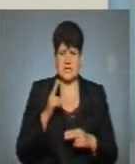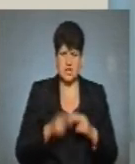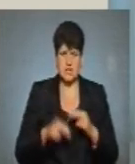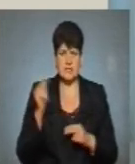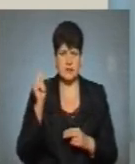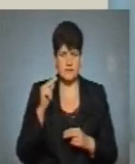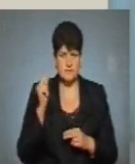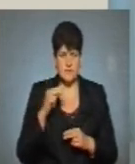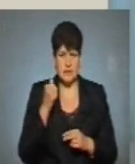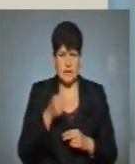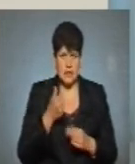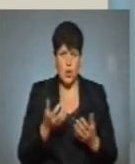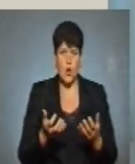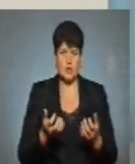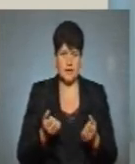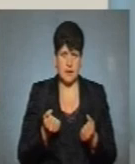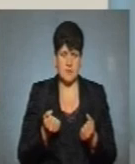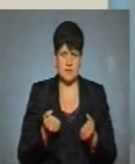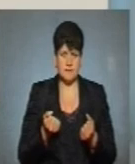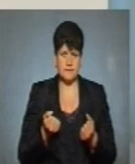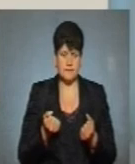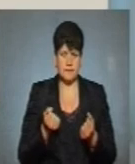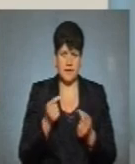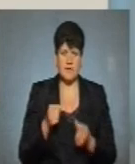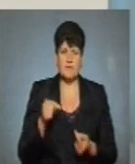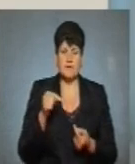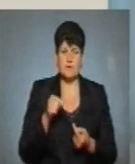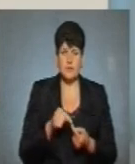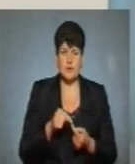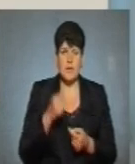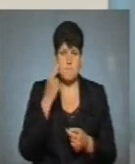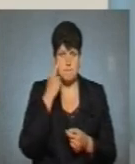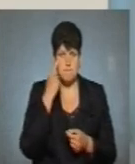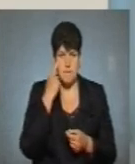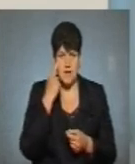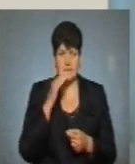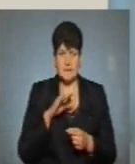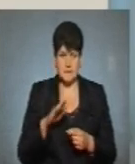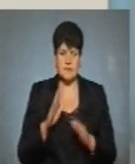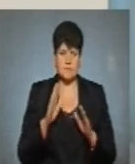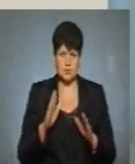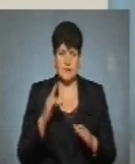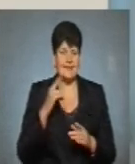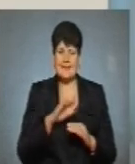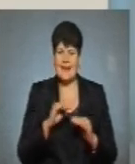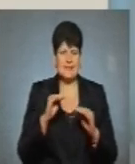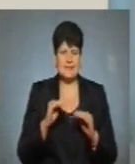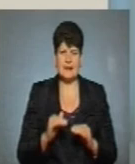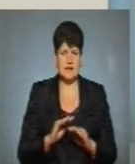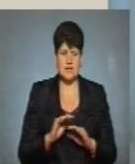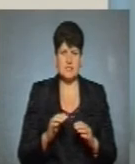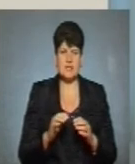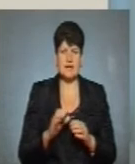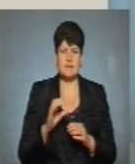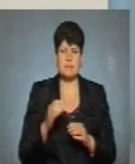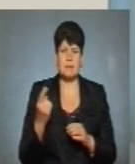рік, отримали відповідні бали, діти будуть оцінені не нижче, ніж